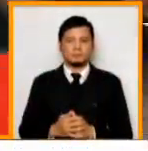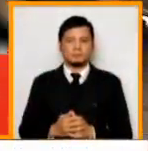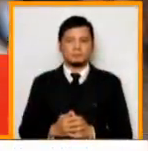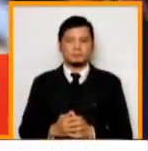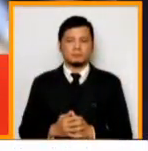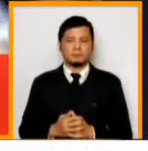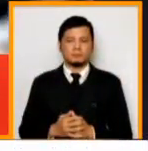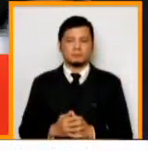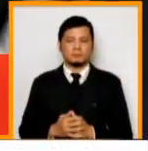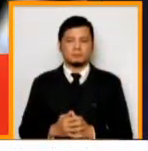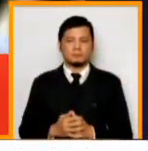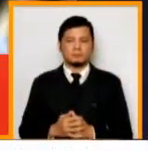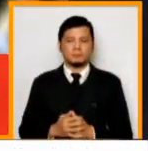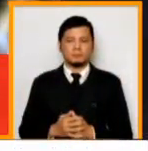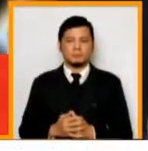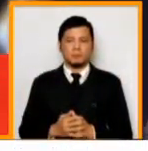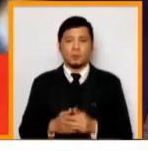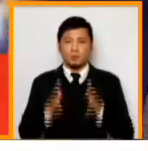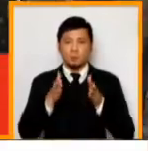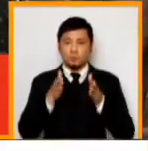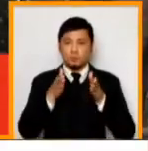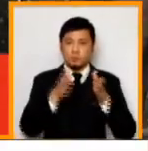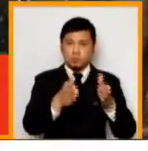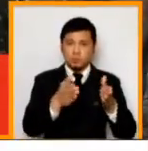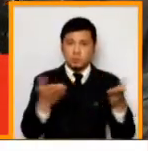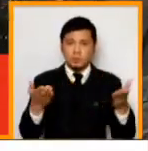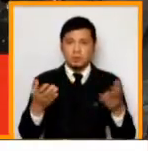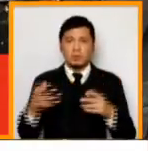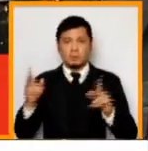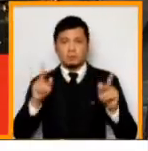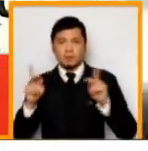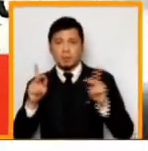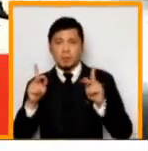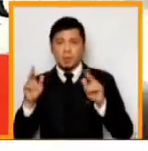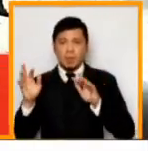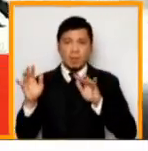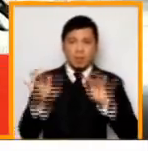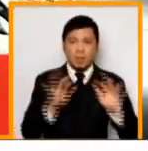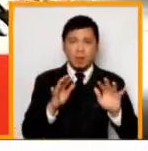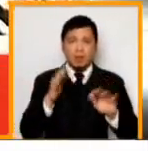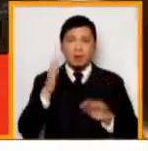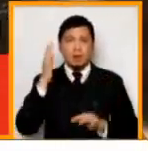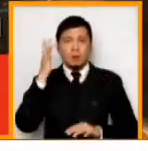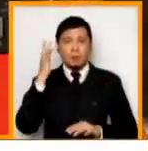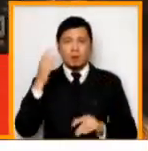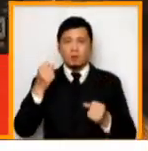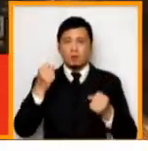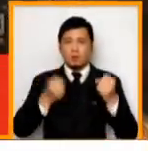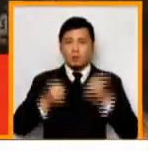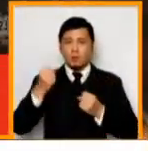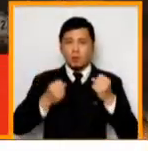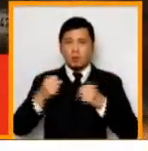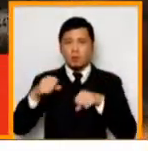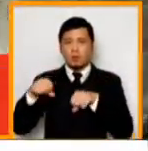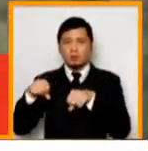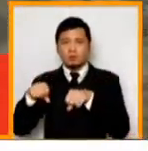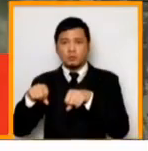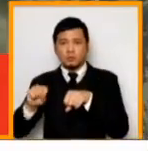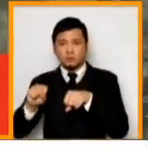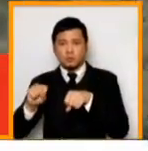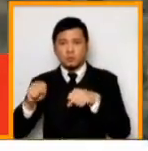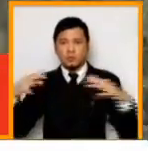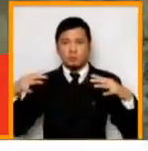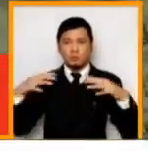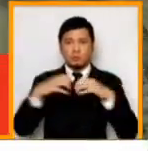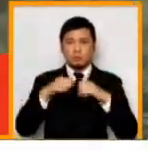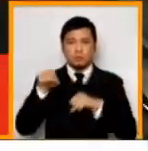Humandusay sa kalsada ang grupo ng mga kabataang ito matapos magsalpukan ng sinasakyan nilang tricycle at isang trailer truck sa Maynila. Sugatan